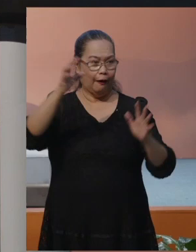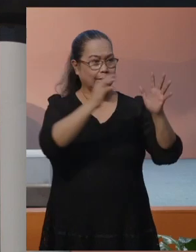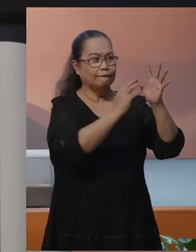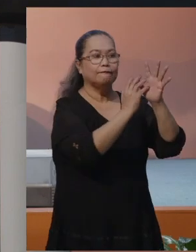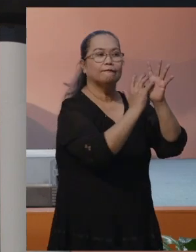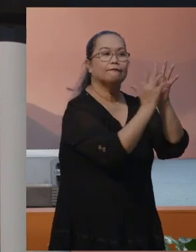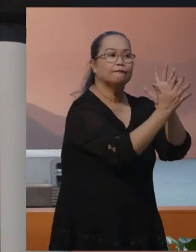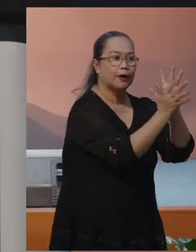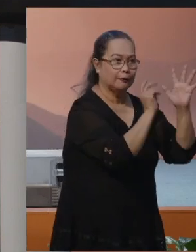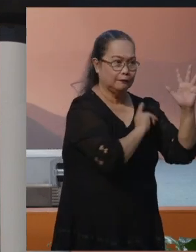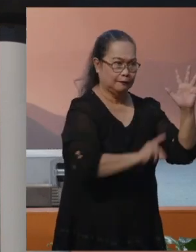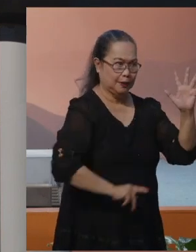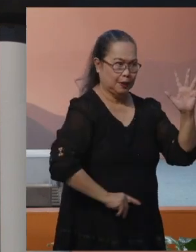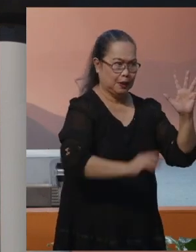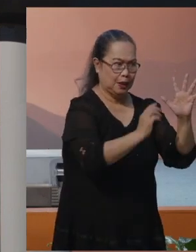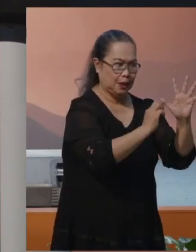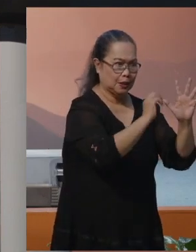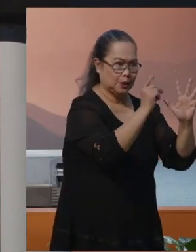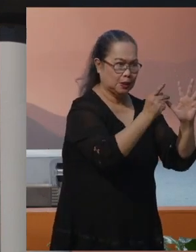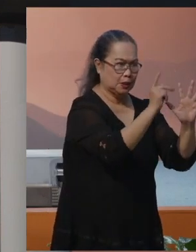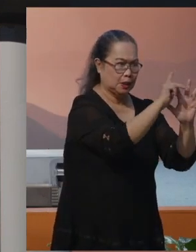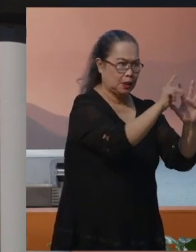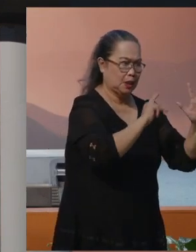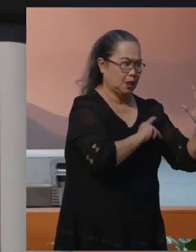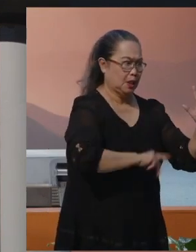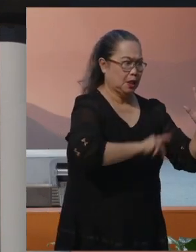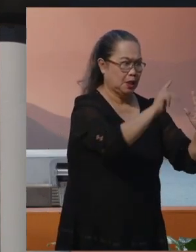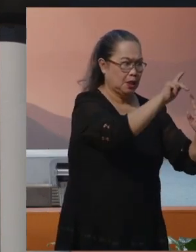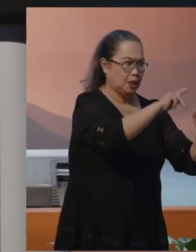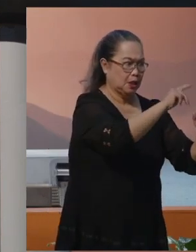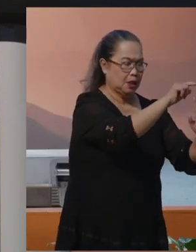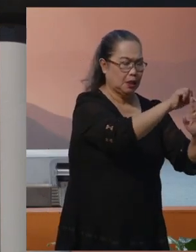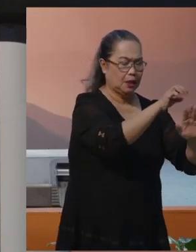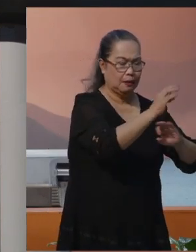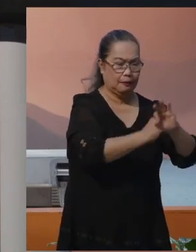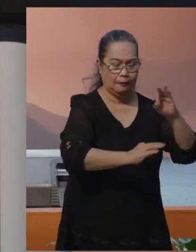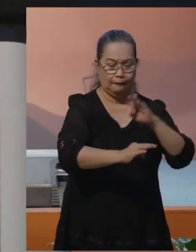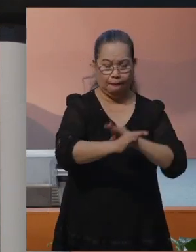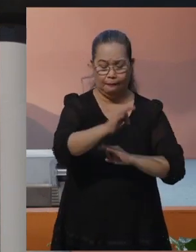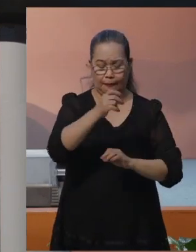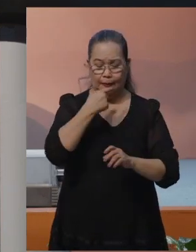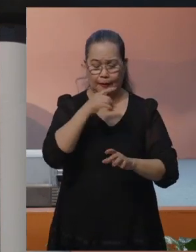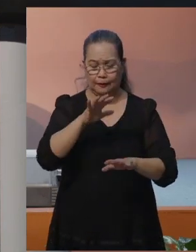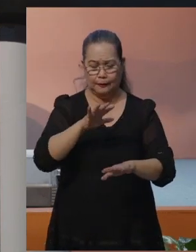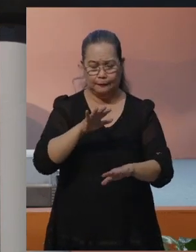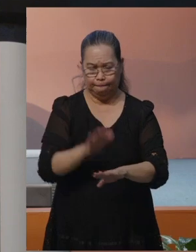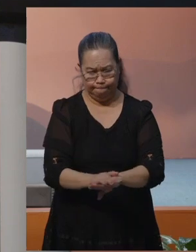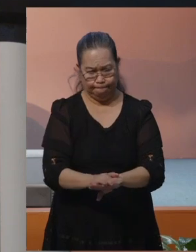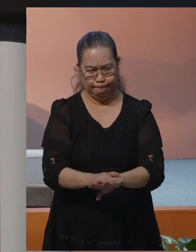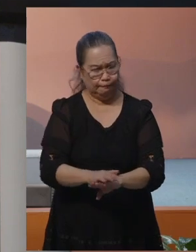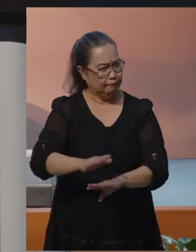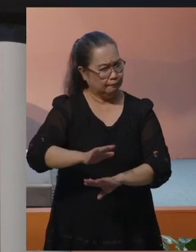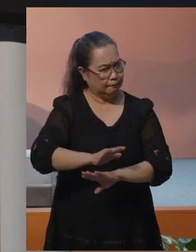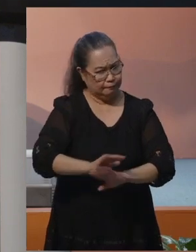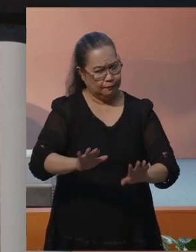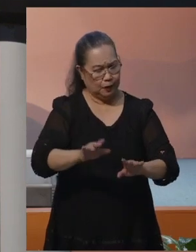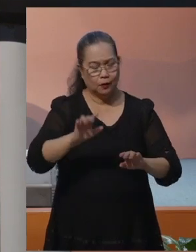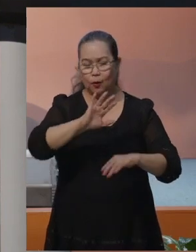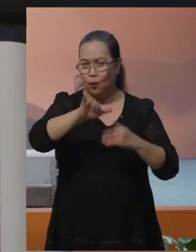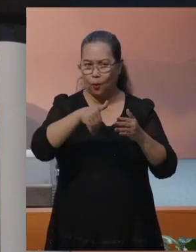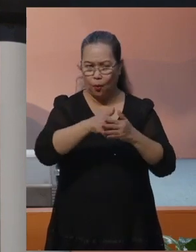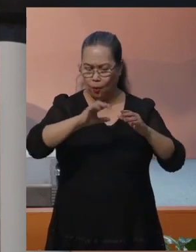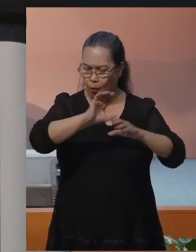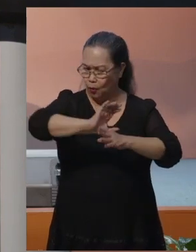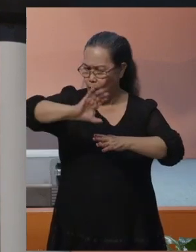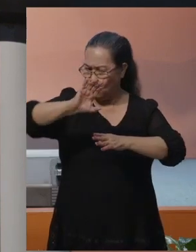cave sa Makeda. Sabi ni Joshua, Come near, put your feet on their necks. Tanda ito ng kumpletong tagumpay pagka